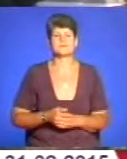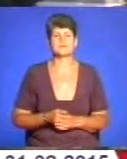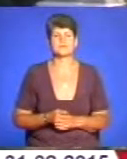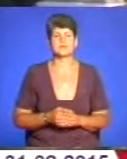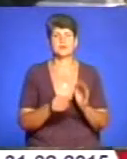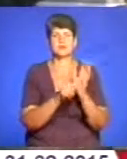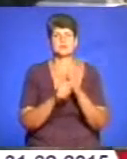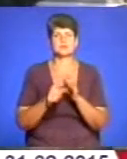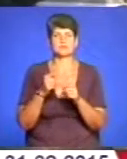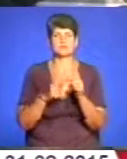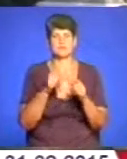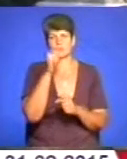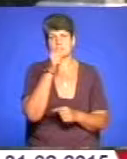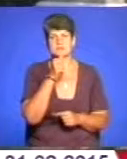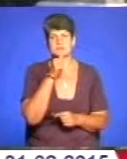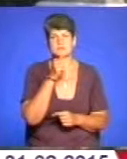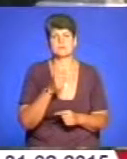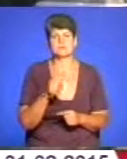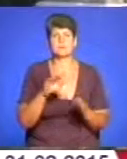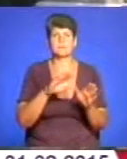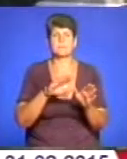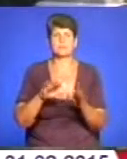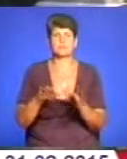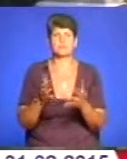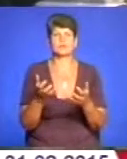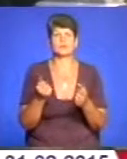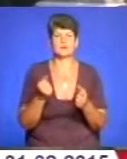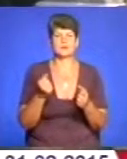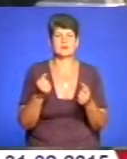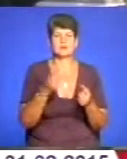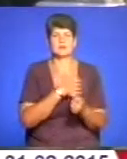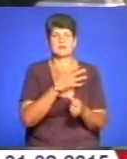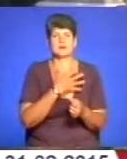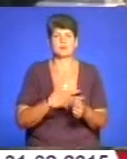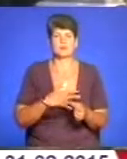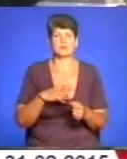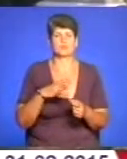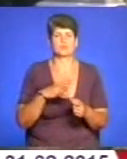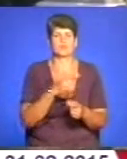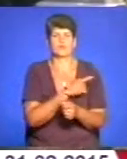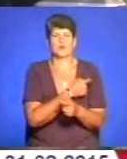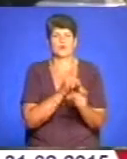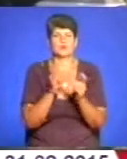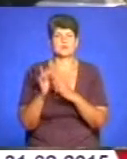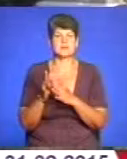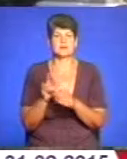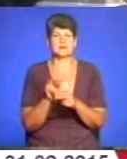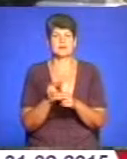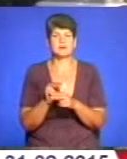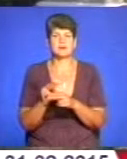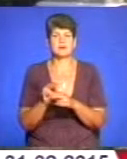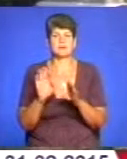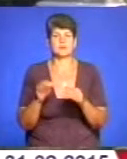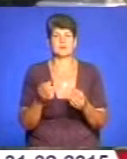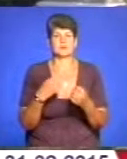часу? 6,5 місяця. Потім отримав контузію, ранення, знаходився в госпіталі на ліченні і далі ми